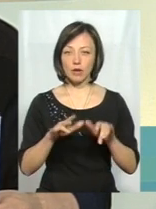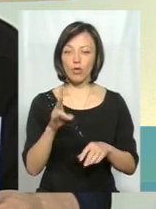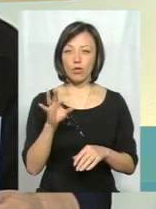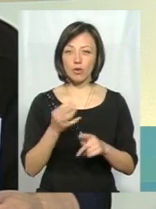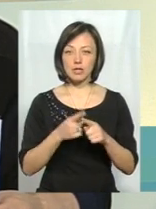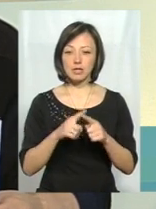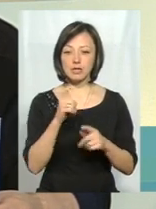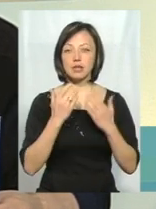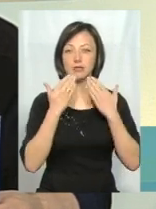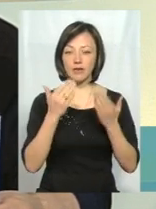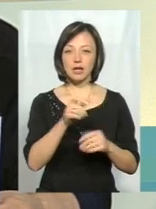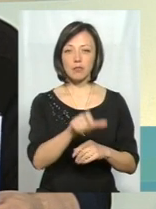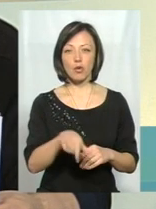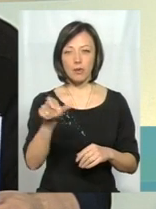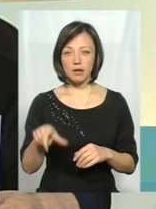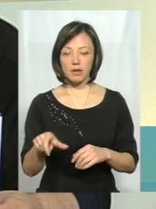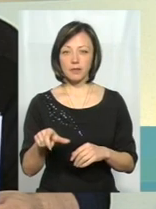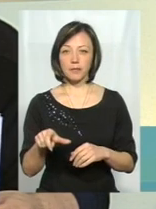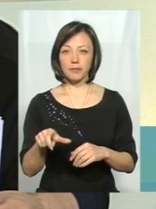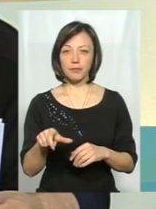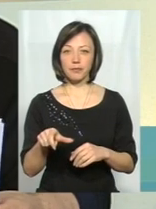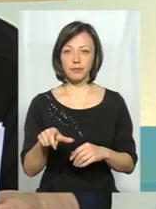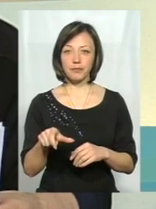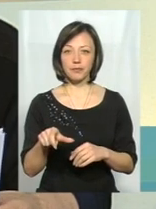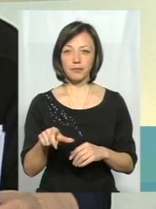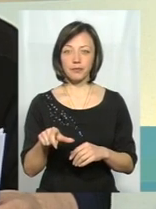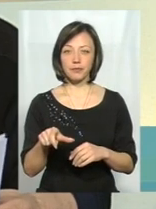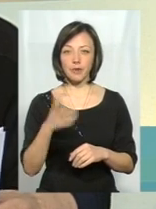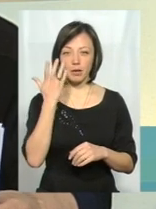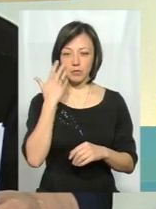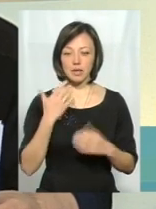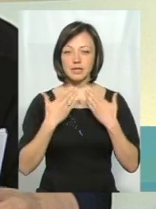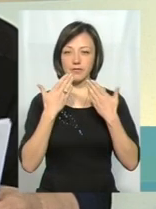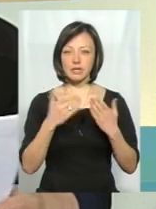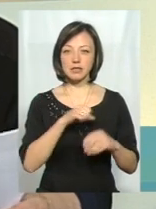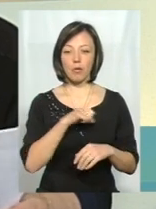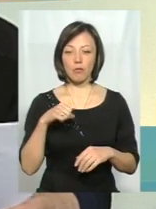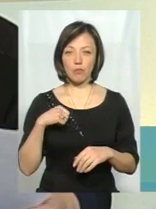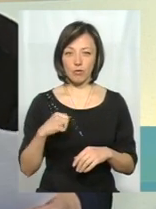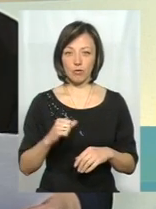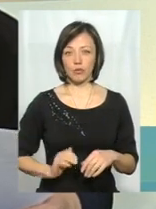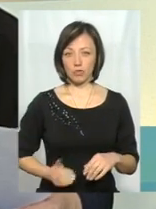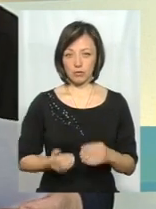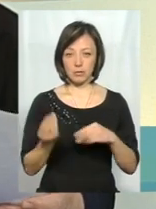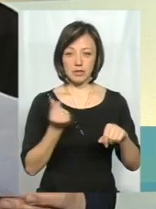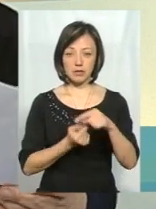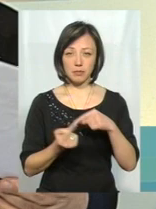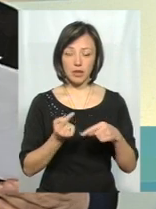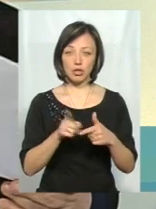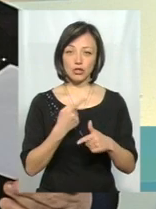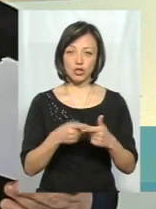за зверненням громадян, фізичних осіб, при зверненні самого суб'єкта господарювання,